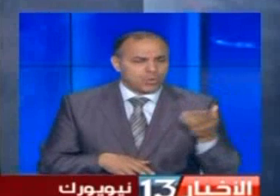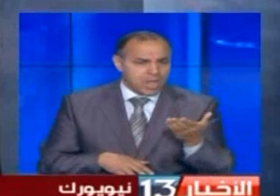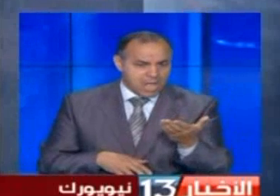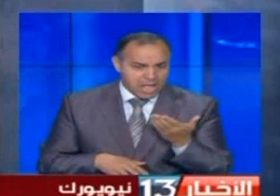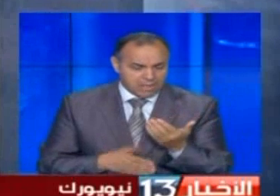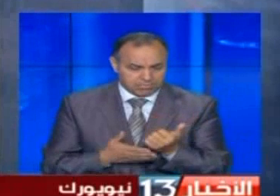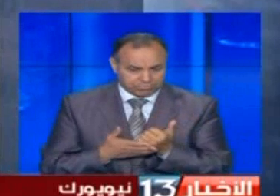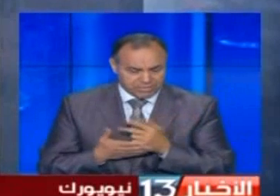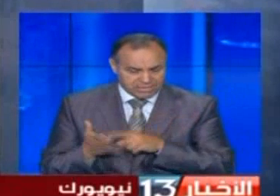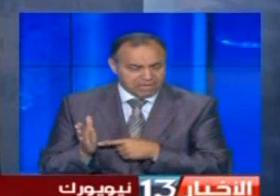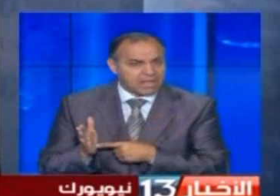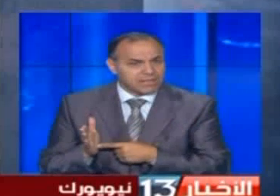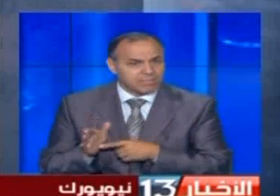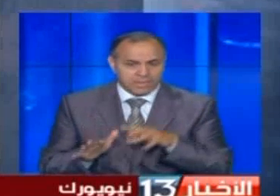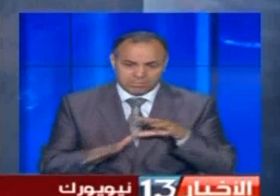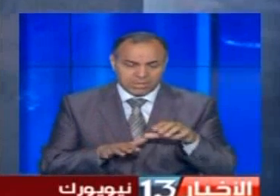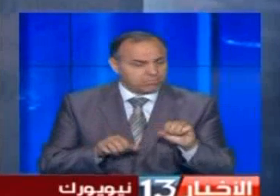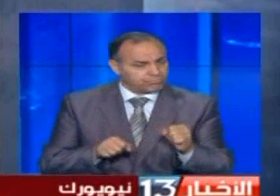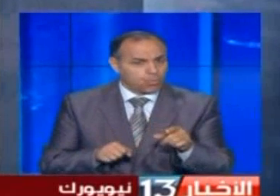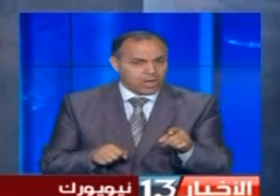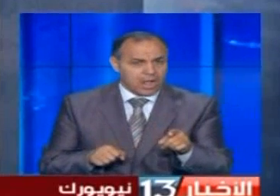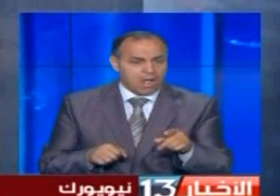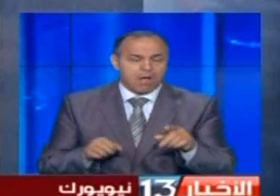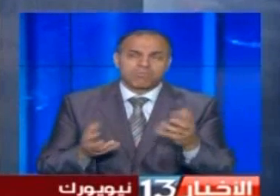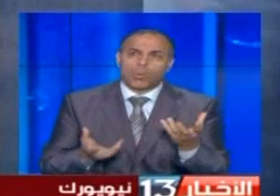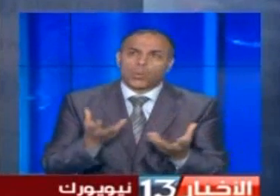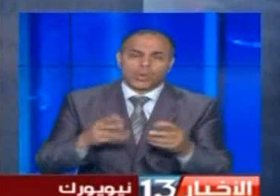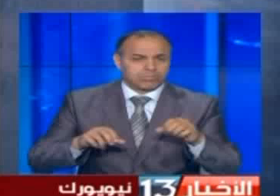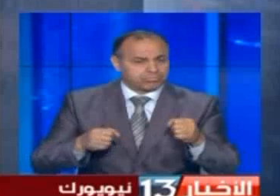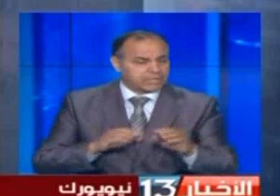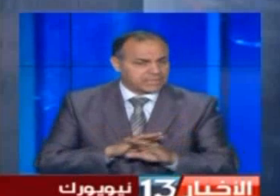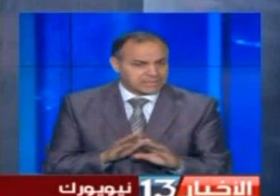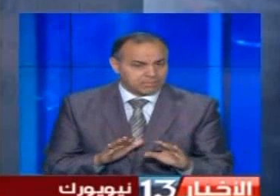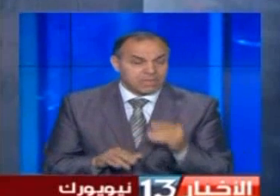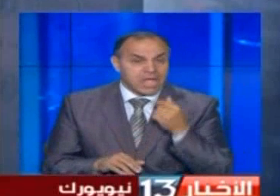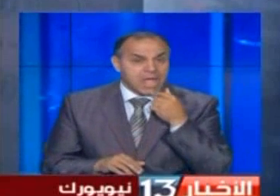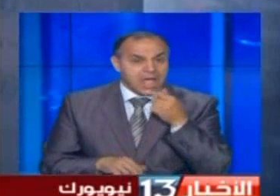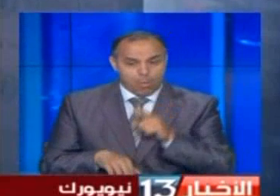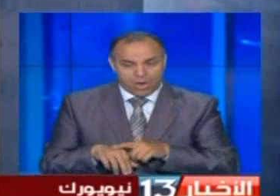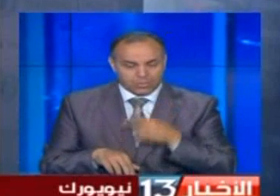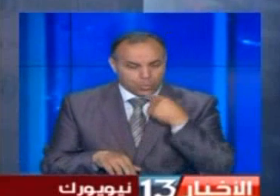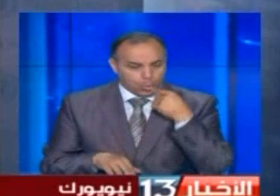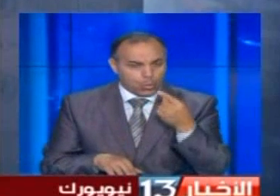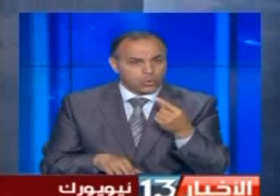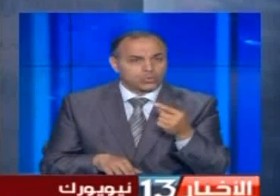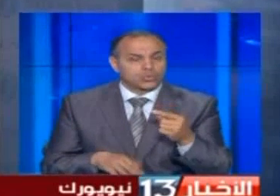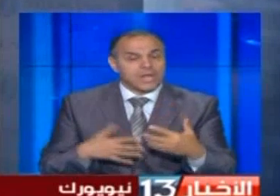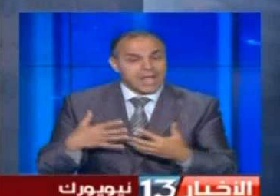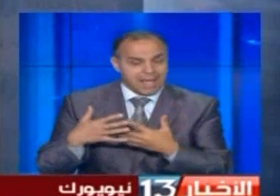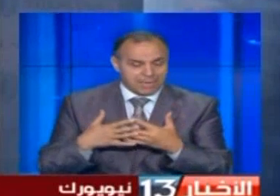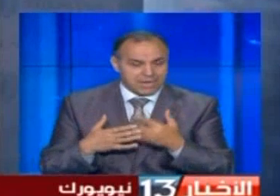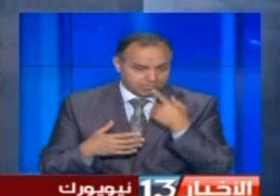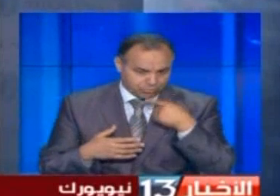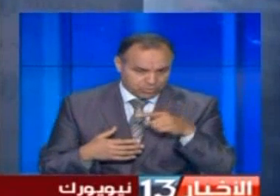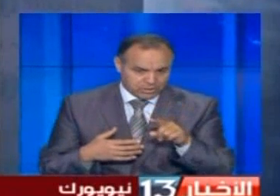إلى دعم هذا الاتفاق واتخاذ إجراءات لوقف الاحتراز العالمي. يأتي ذلك في الوقت الذي ستعلن فيه الولايات